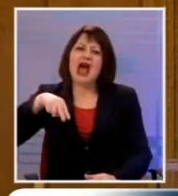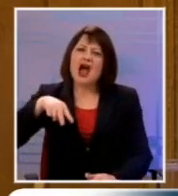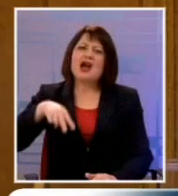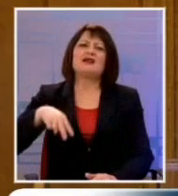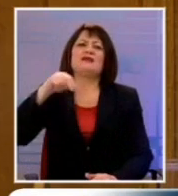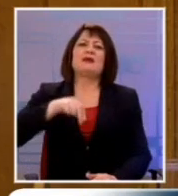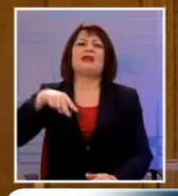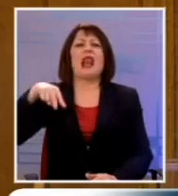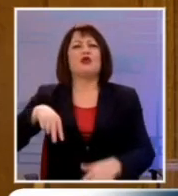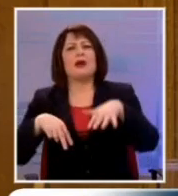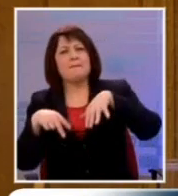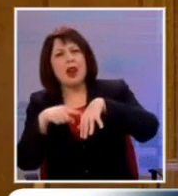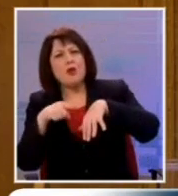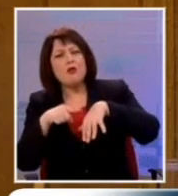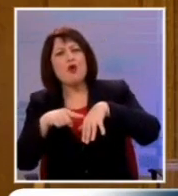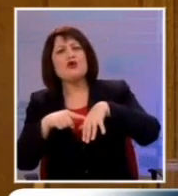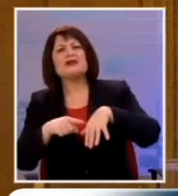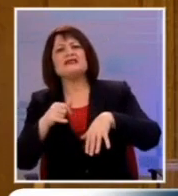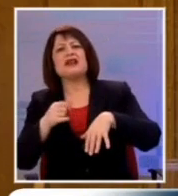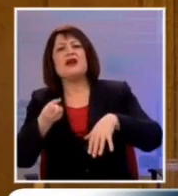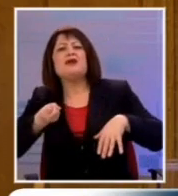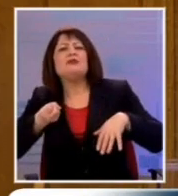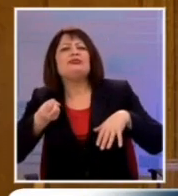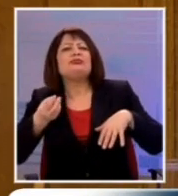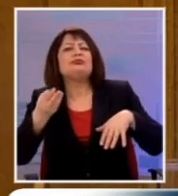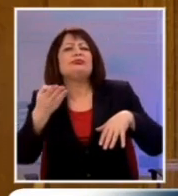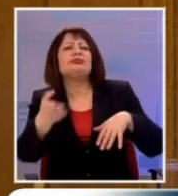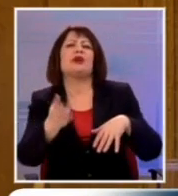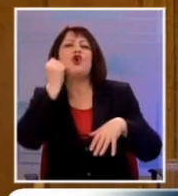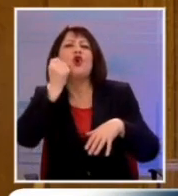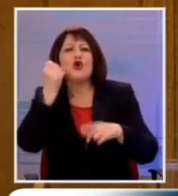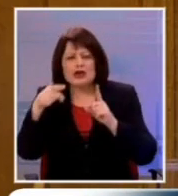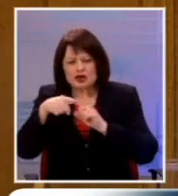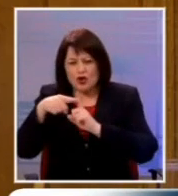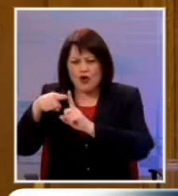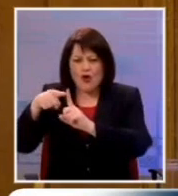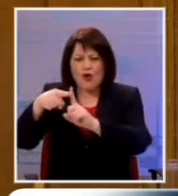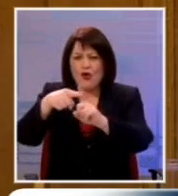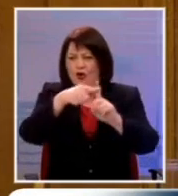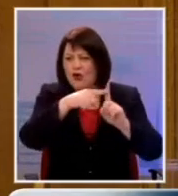τη Λαχωνία, ατέλειωτα τα κόκκινα σημάδια μέσα στο χάρτη